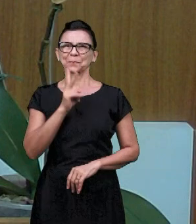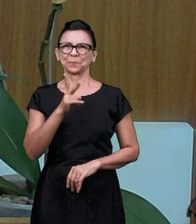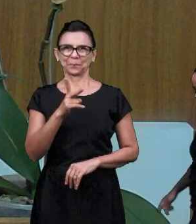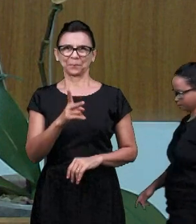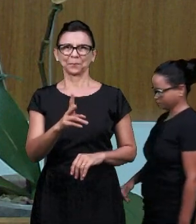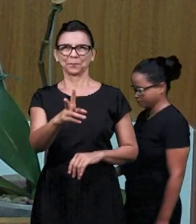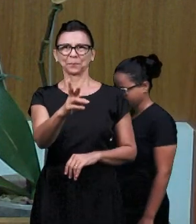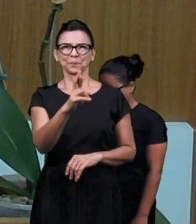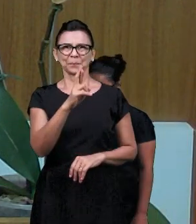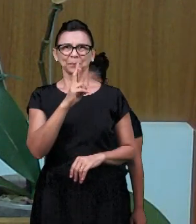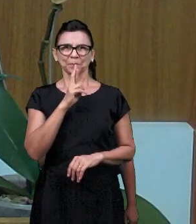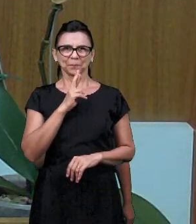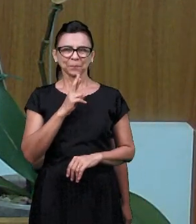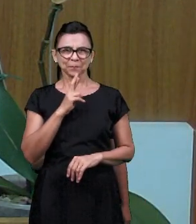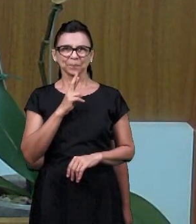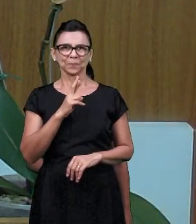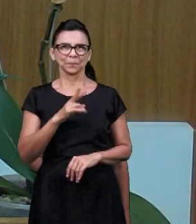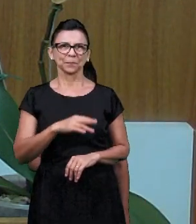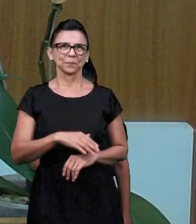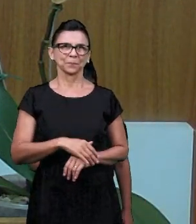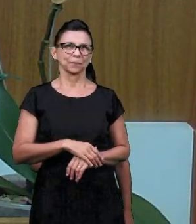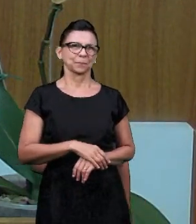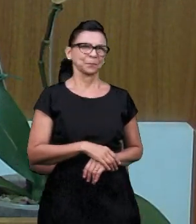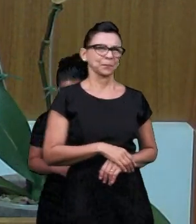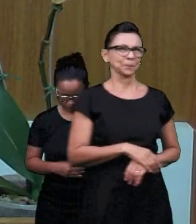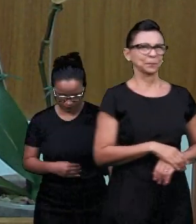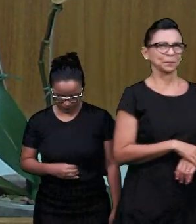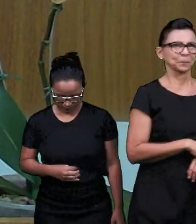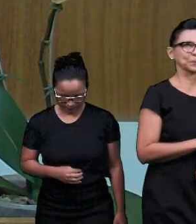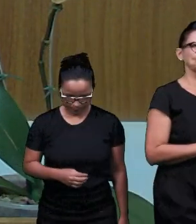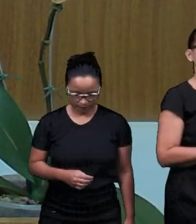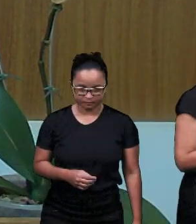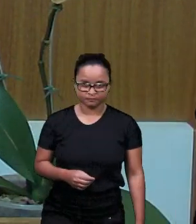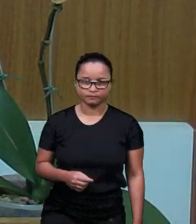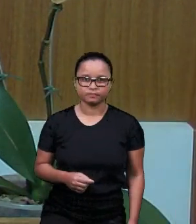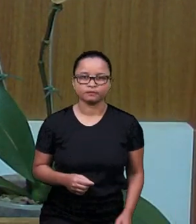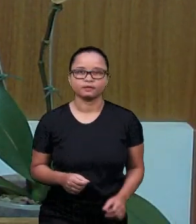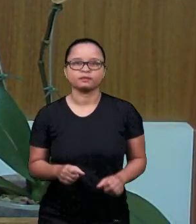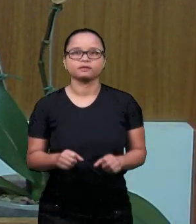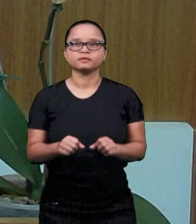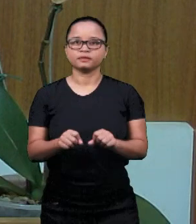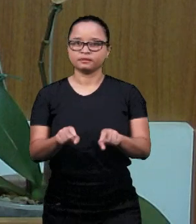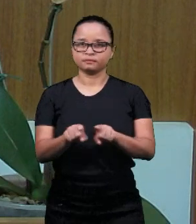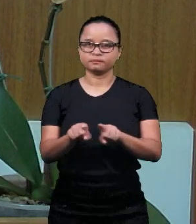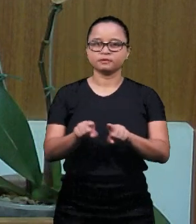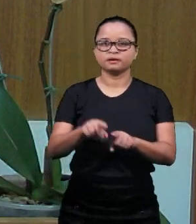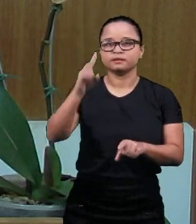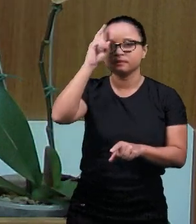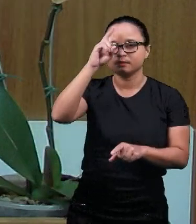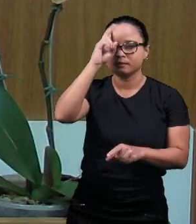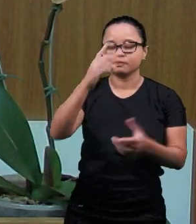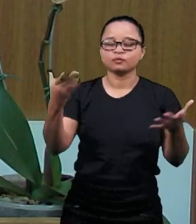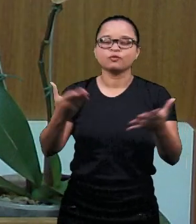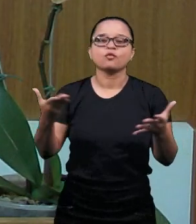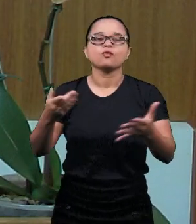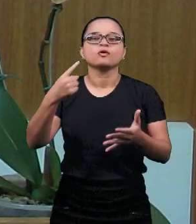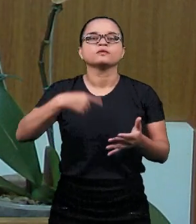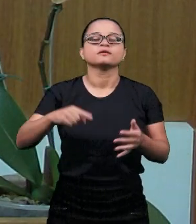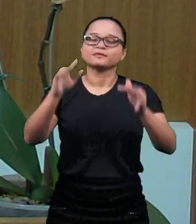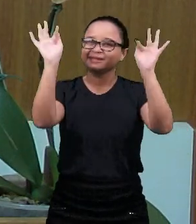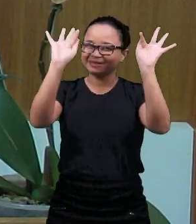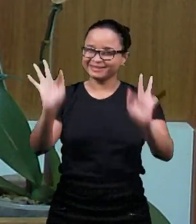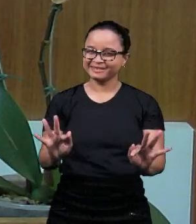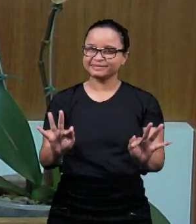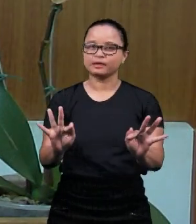en rappelant que nous avons une participation grande aujourd'hui, nous avons le choix, donc